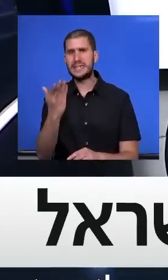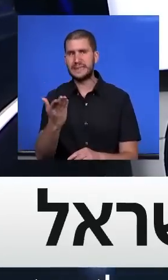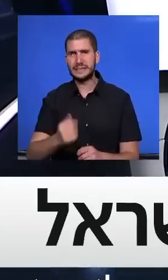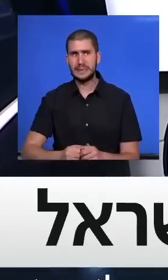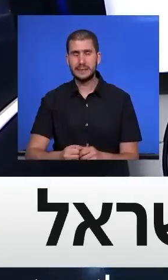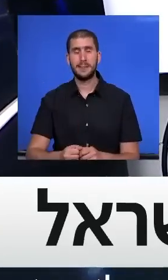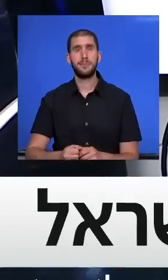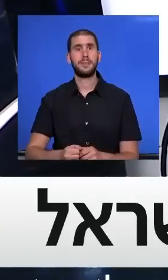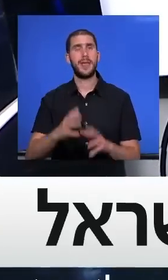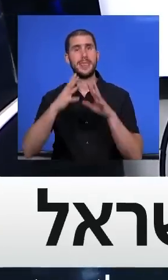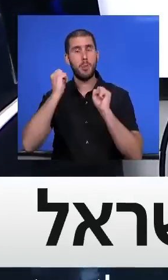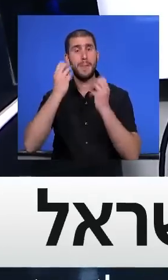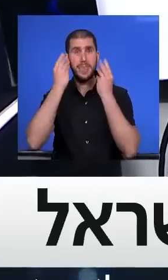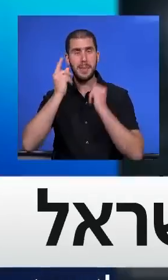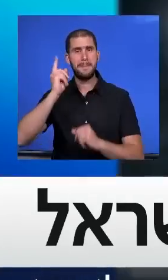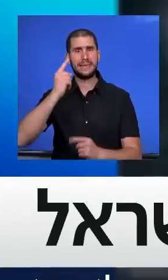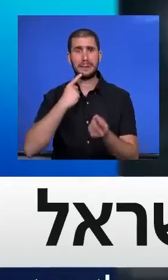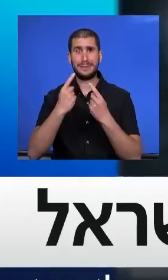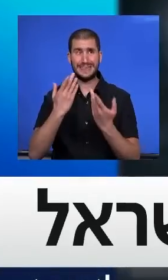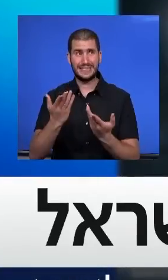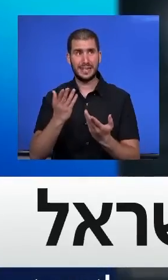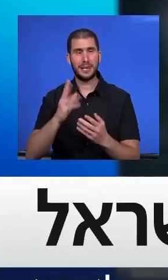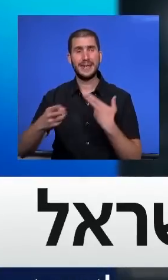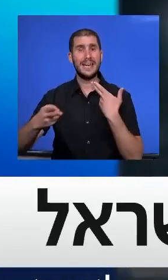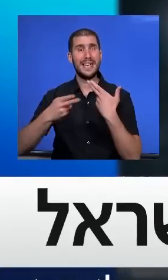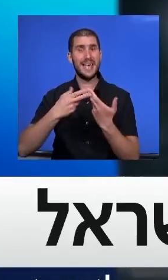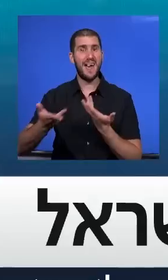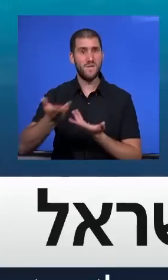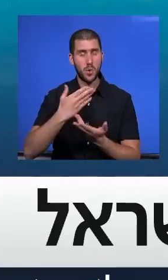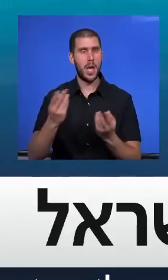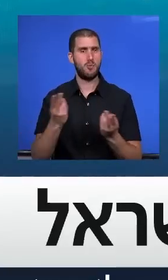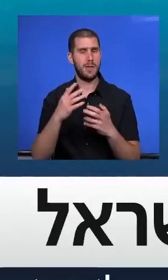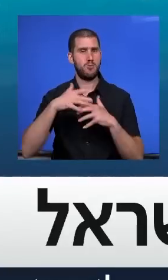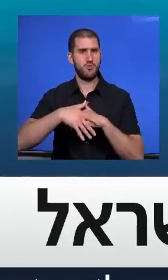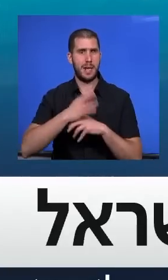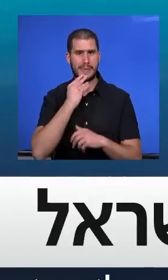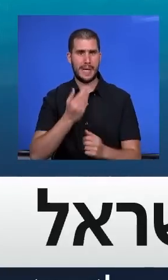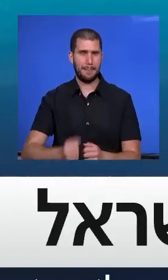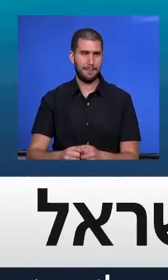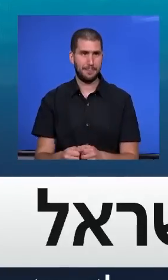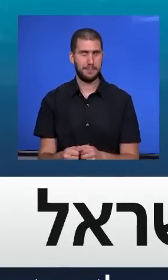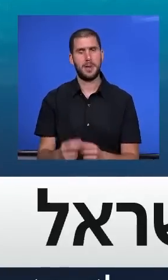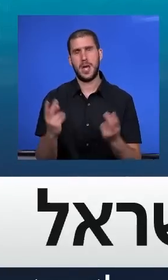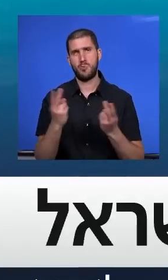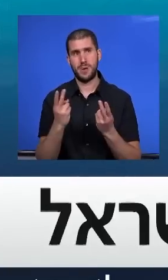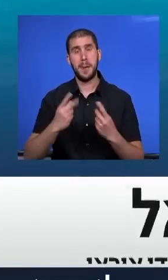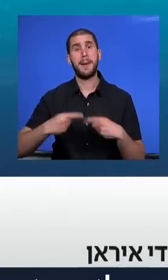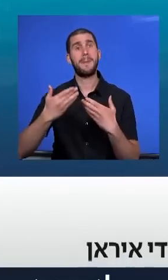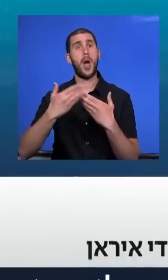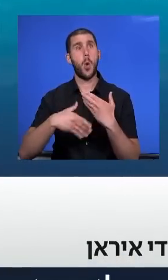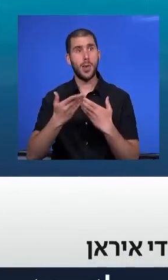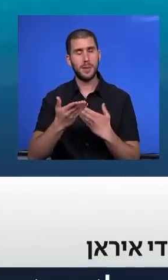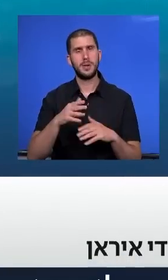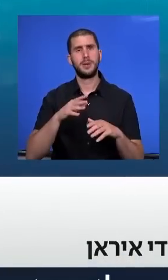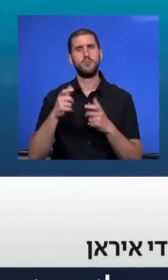כשדיפלומט תימני מזהיר בשיחה איתך מציר ההתקרבות הזה, שכמובן משפיע גם עלינו כאן. לחלוטין מיכל, תראי, בימים האחרונים קיימה